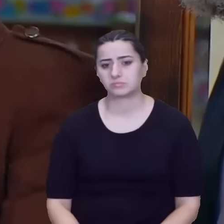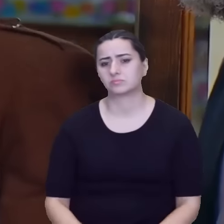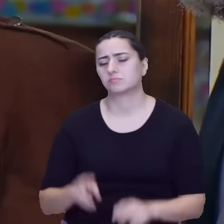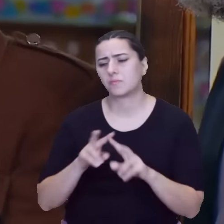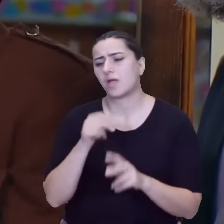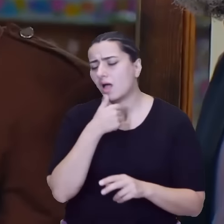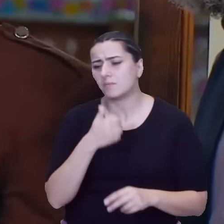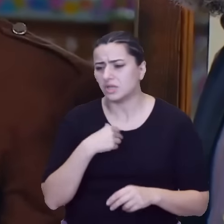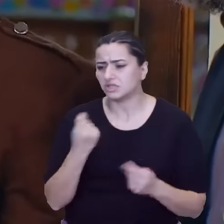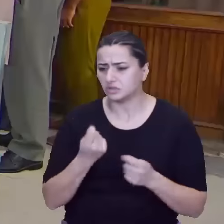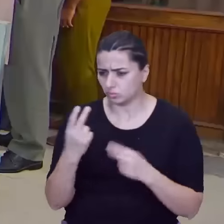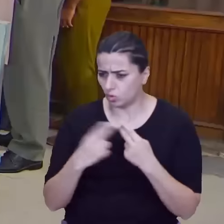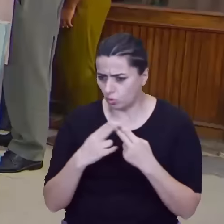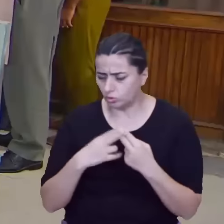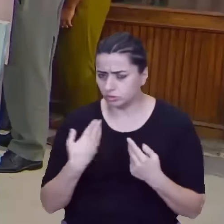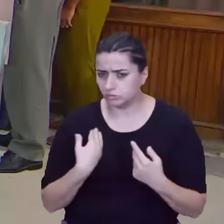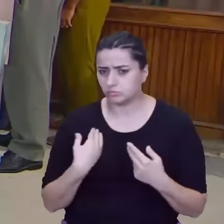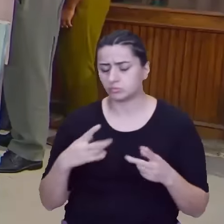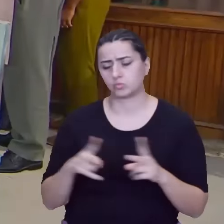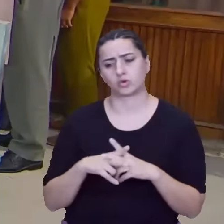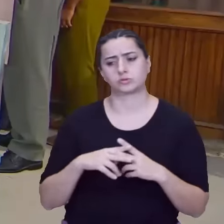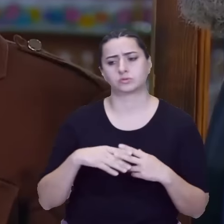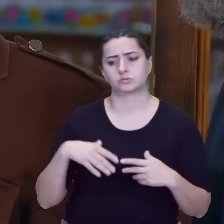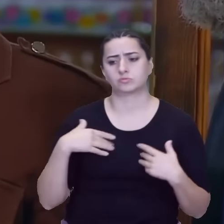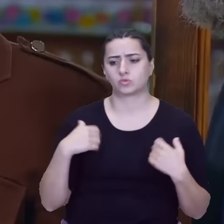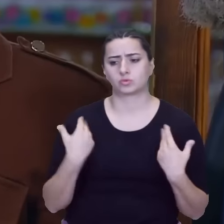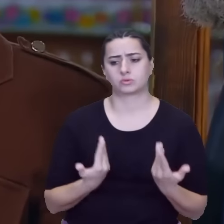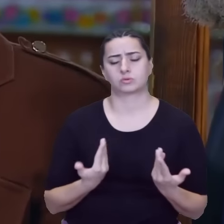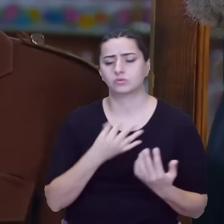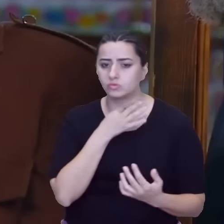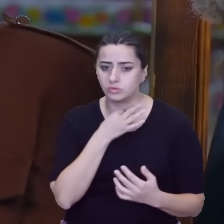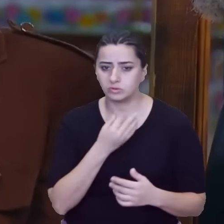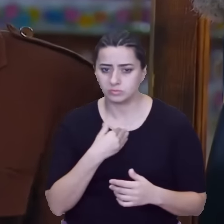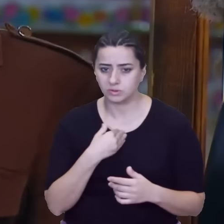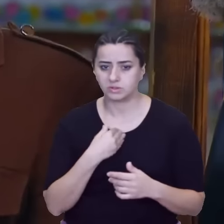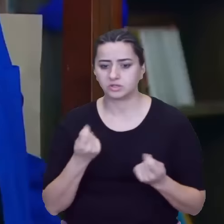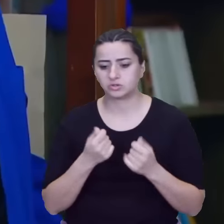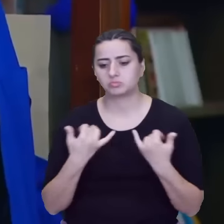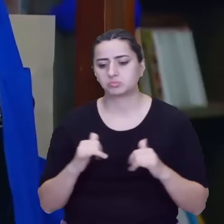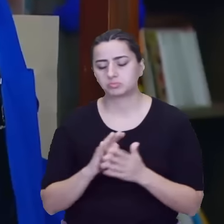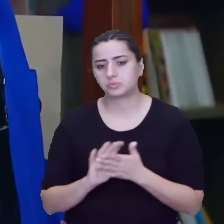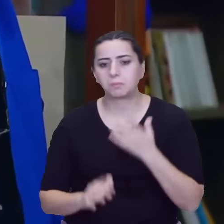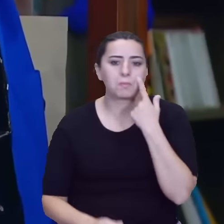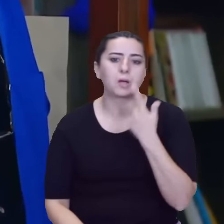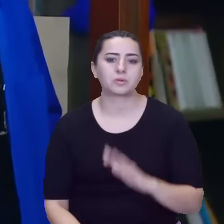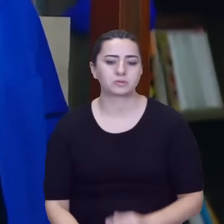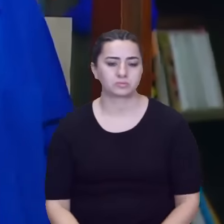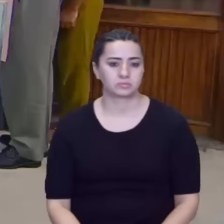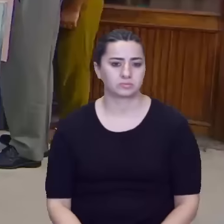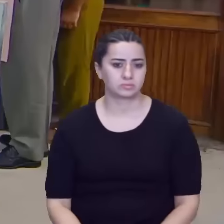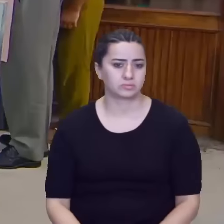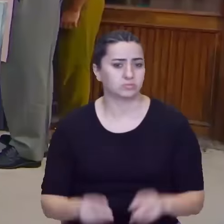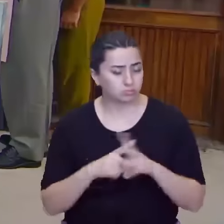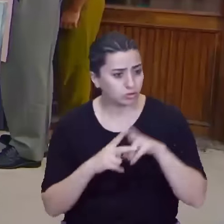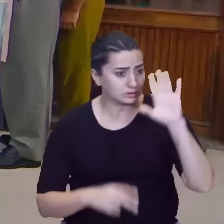Mehmet abi, bana işim mi öğretisi ya? Ya ben emniyetin azı dişiyim. Allah Allah. Zaten mesain bitti. Bakmadım. Ya o zaman